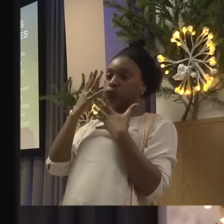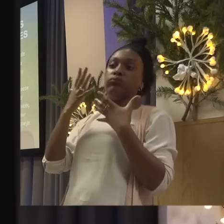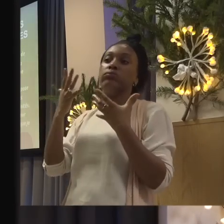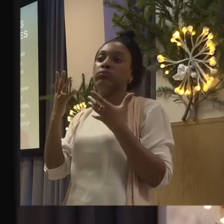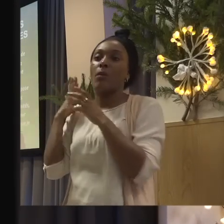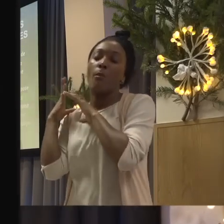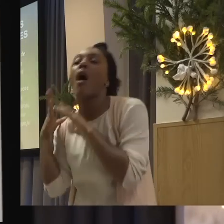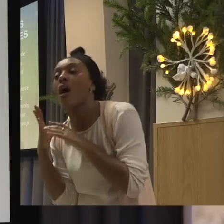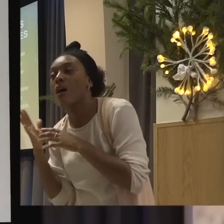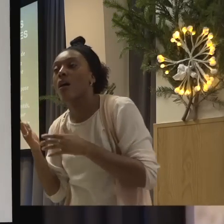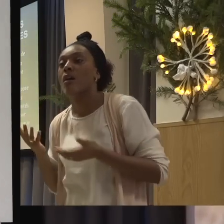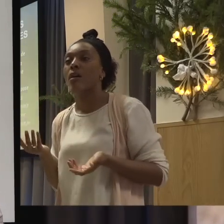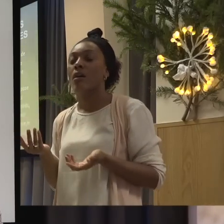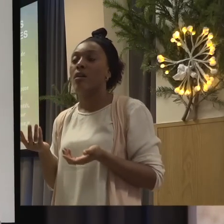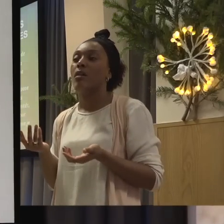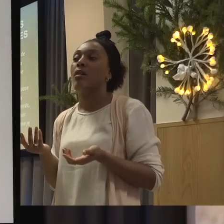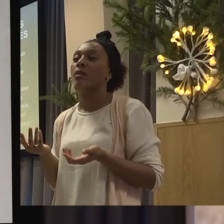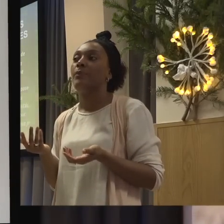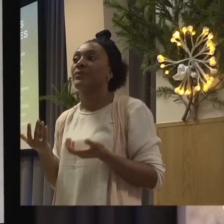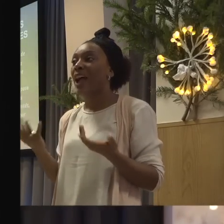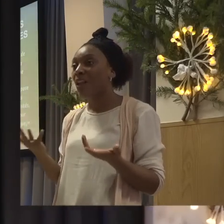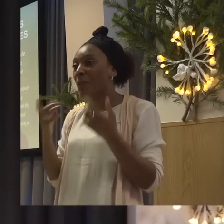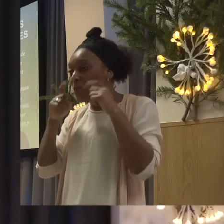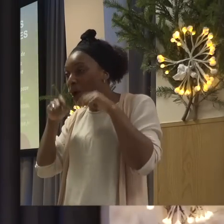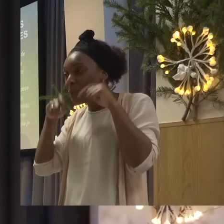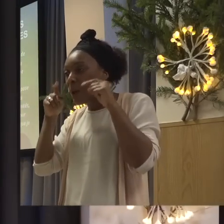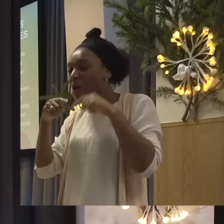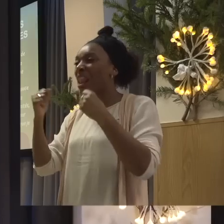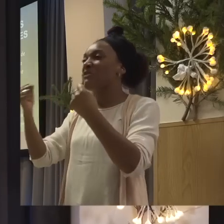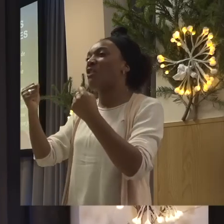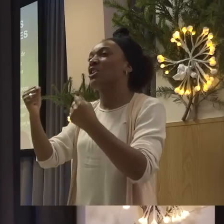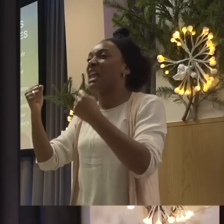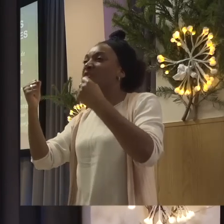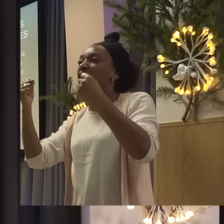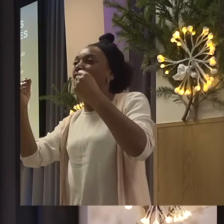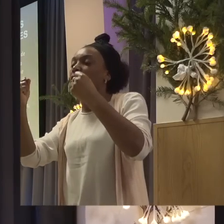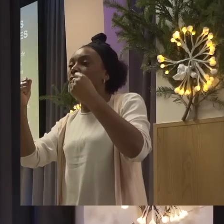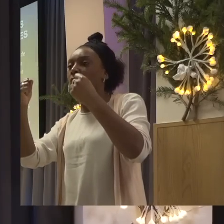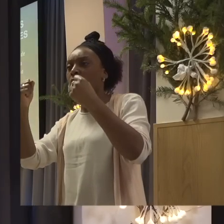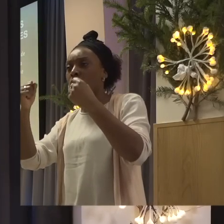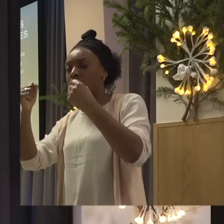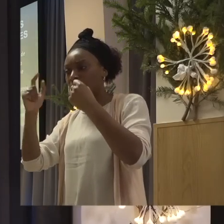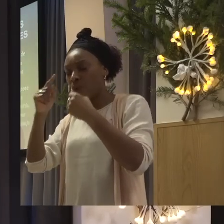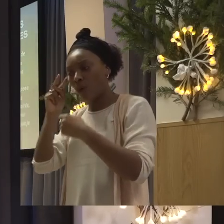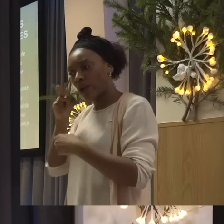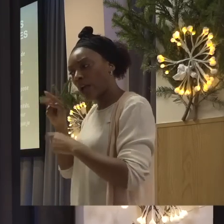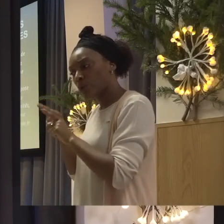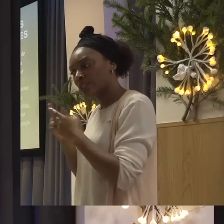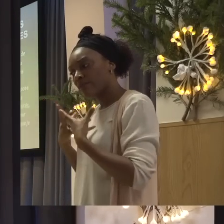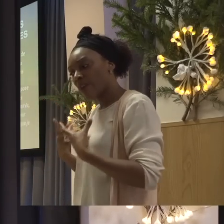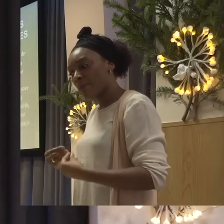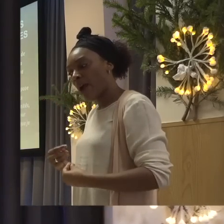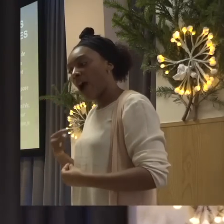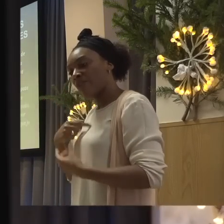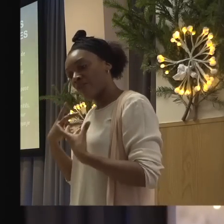Alors au lieu de pleurer, de regarder que la force, regardons aussi ce qui est faible, parce que Dieu se révèle aussi dans la faiblesse.